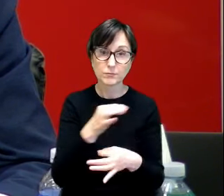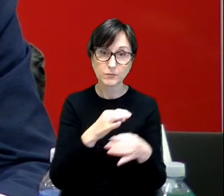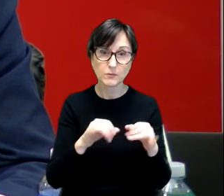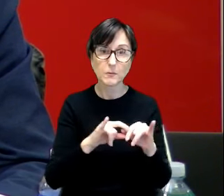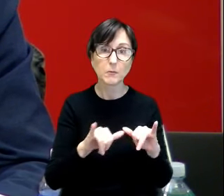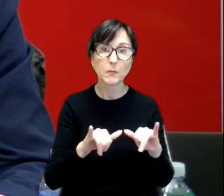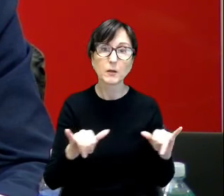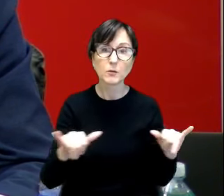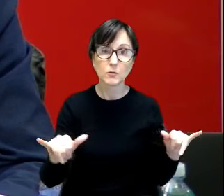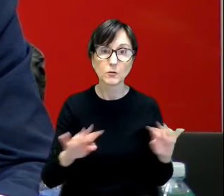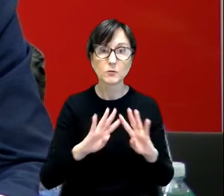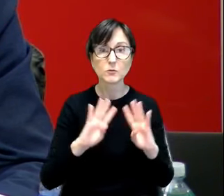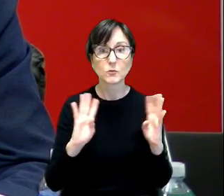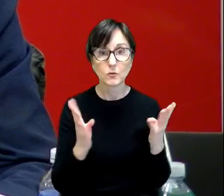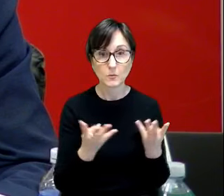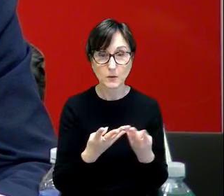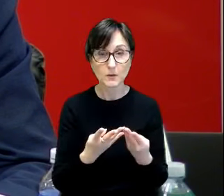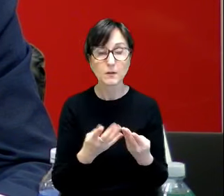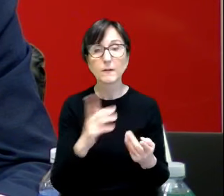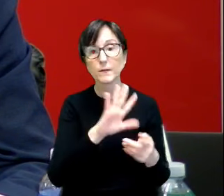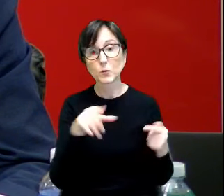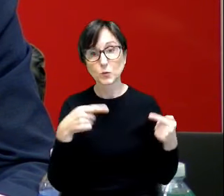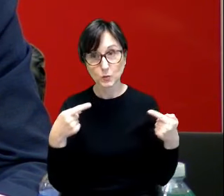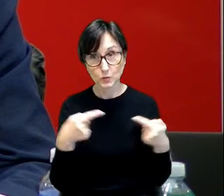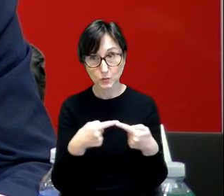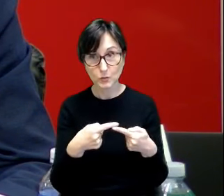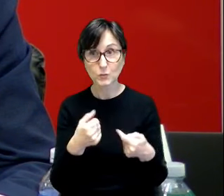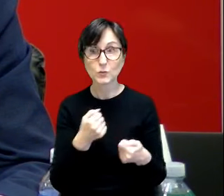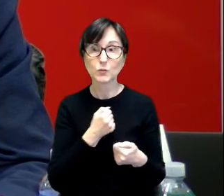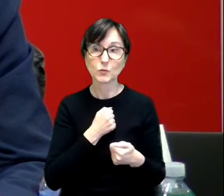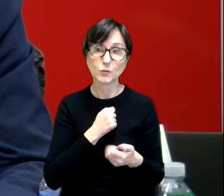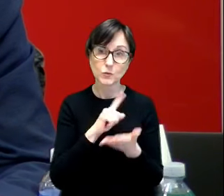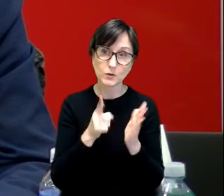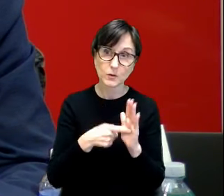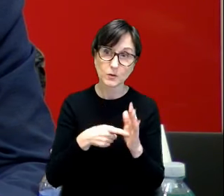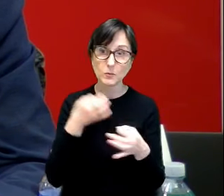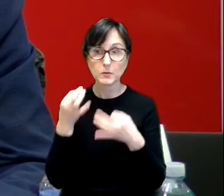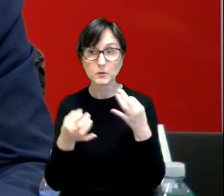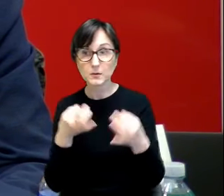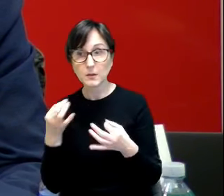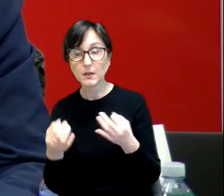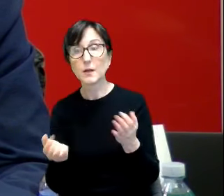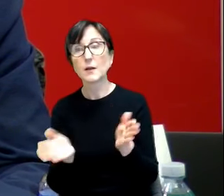pritarta ar būtų klausimų pasisakymų kviečiu balsuoti